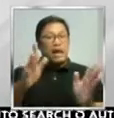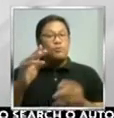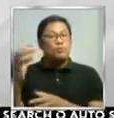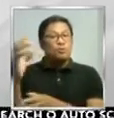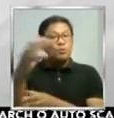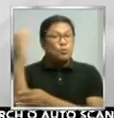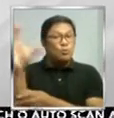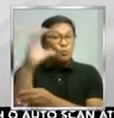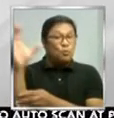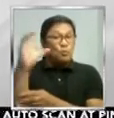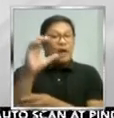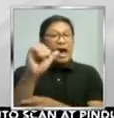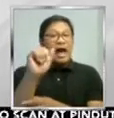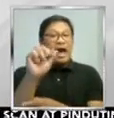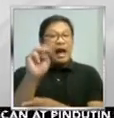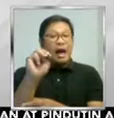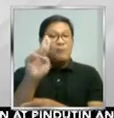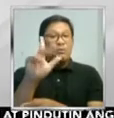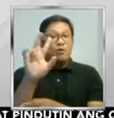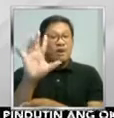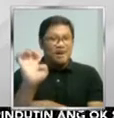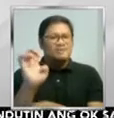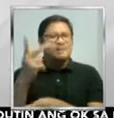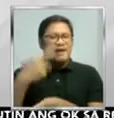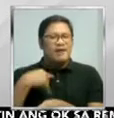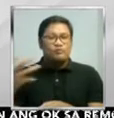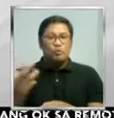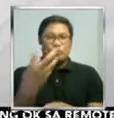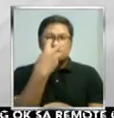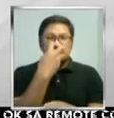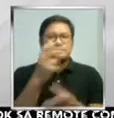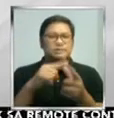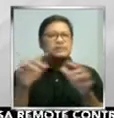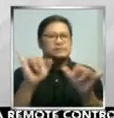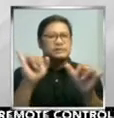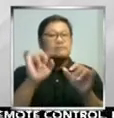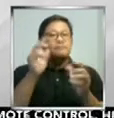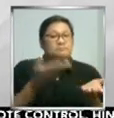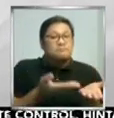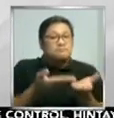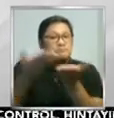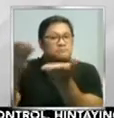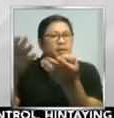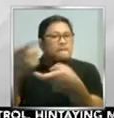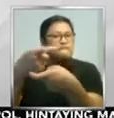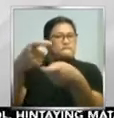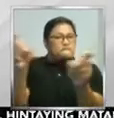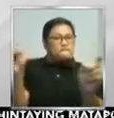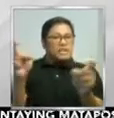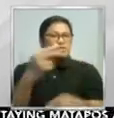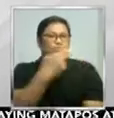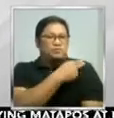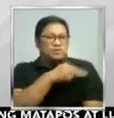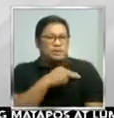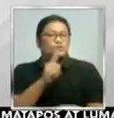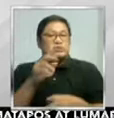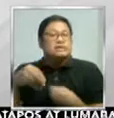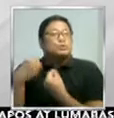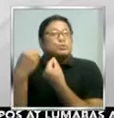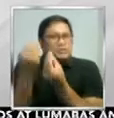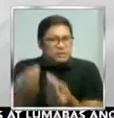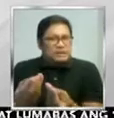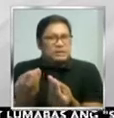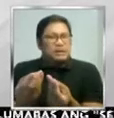ospital kasi po yung ambulansya namin ay may oxygen din. And at the same time, itatakbo namin siya sa mas malaking ospital para mabigyan siya ng